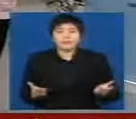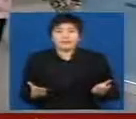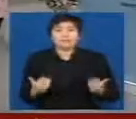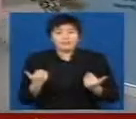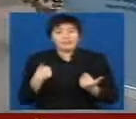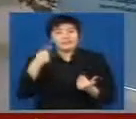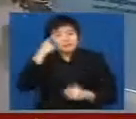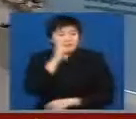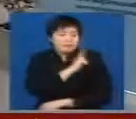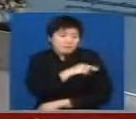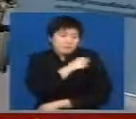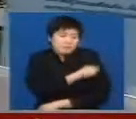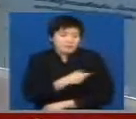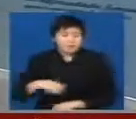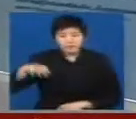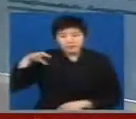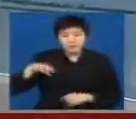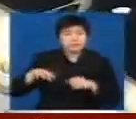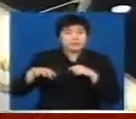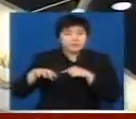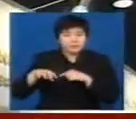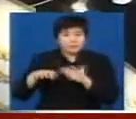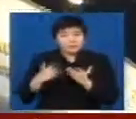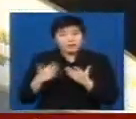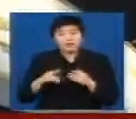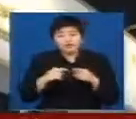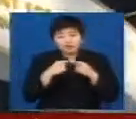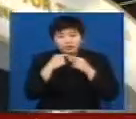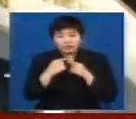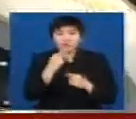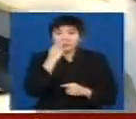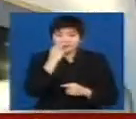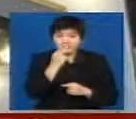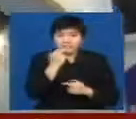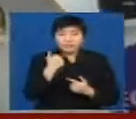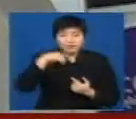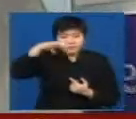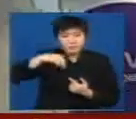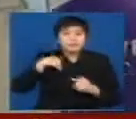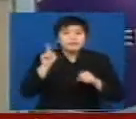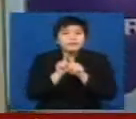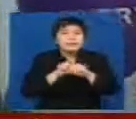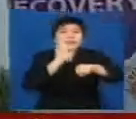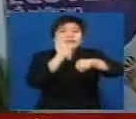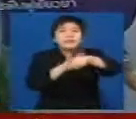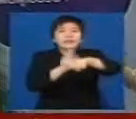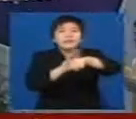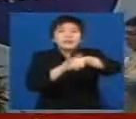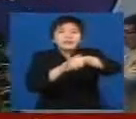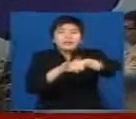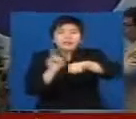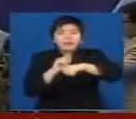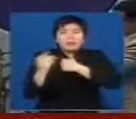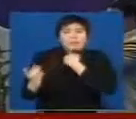ม โรงพยาบาล ครับแล้วเดินต่อไปนะฮะและอย่างที่บอกว่ามีระบบการแจ้งเตือนภัยเมื่อกี้ที่เราคุยกันก็คือ